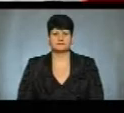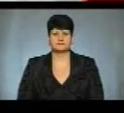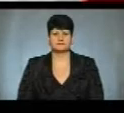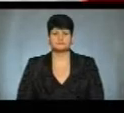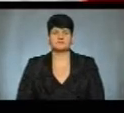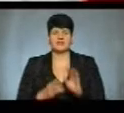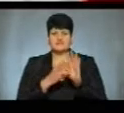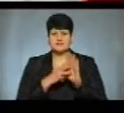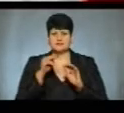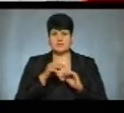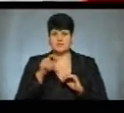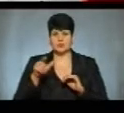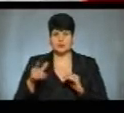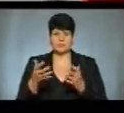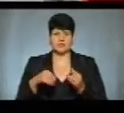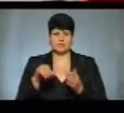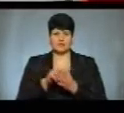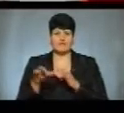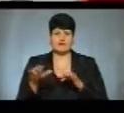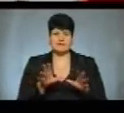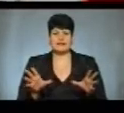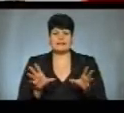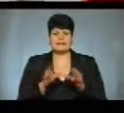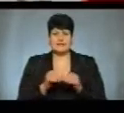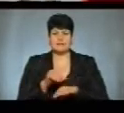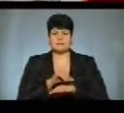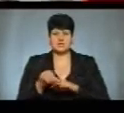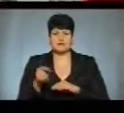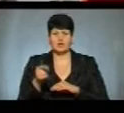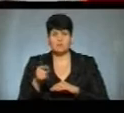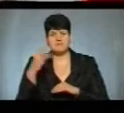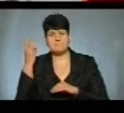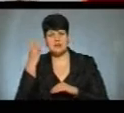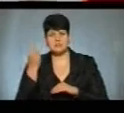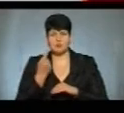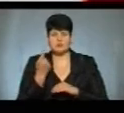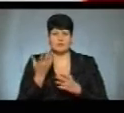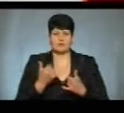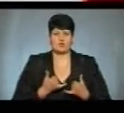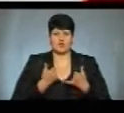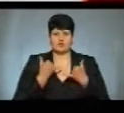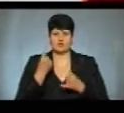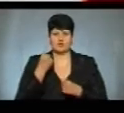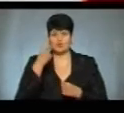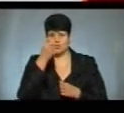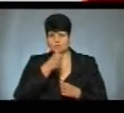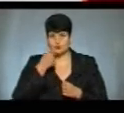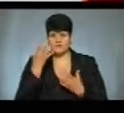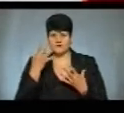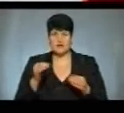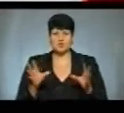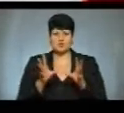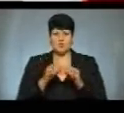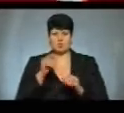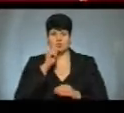Вісім тисяч людей взяли участь в акції єднання на межі Тернопільської та Хмельницької областей, яку приурочили до 100-річчя з Дня Соборності